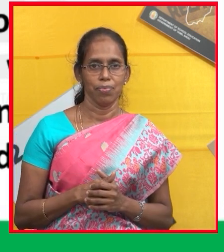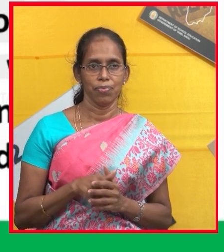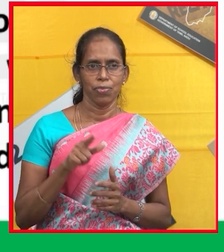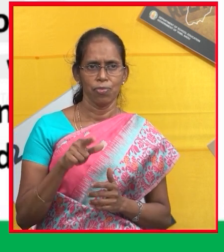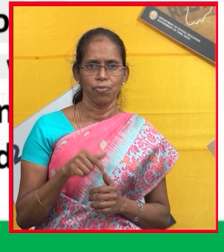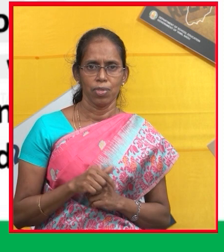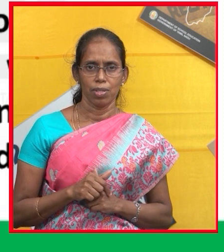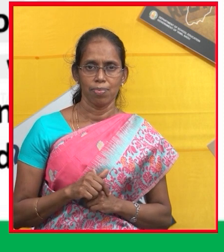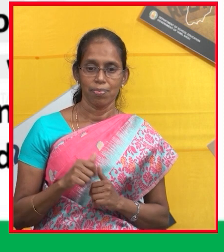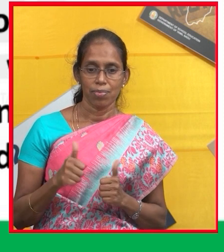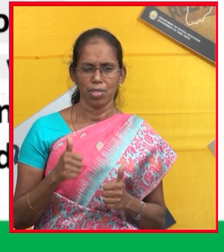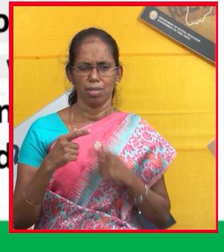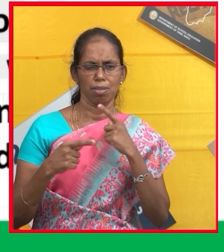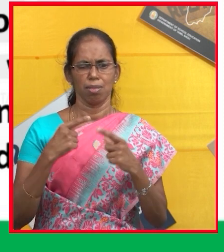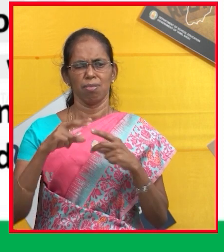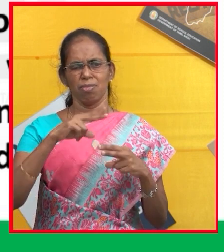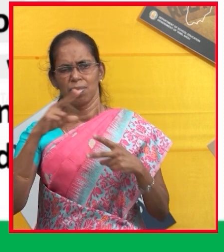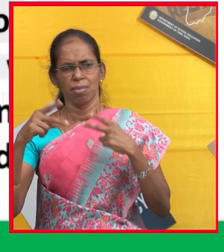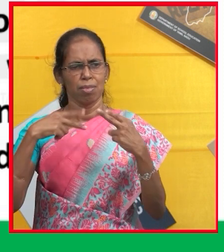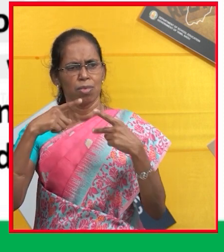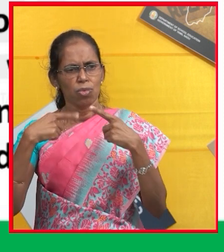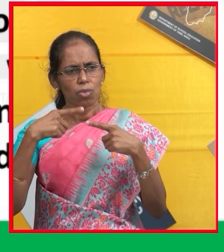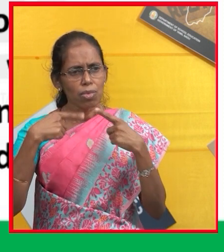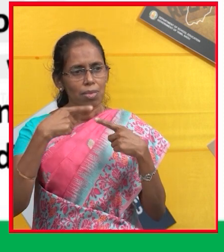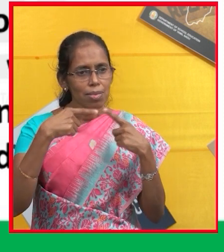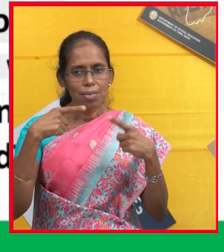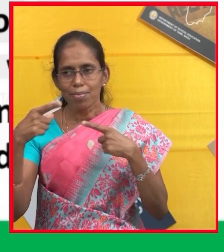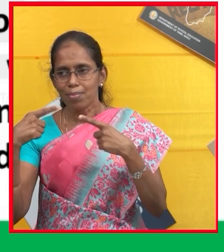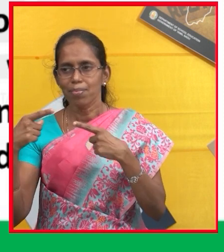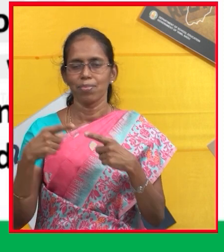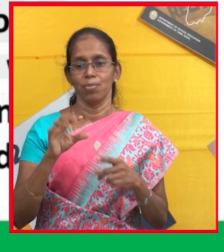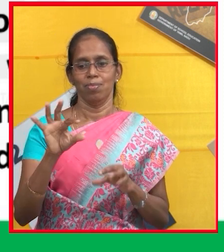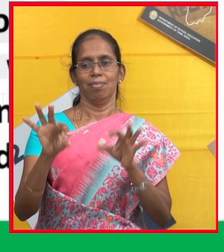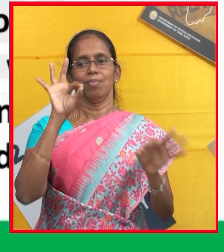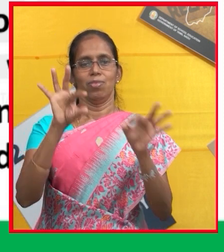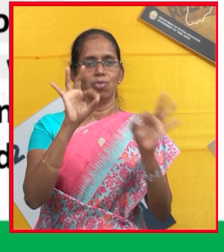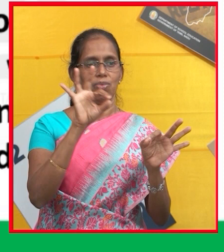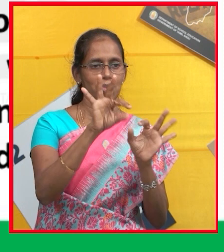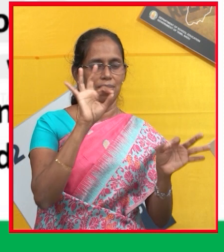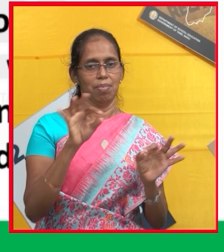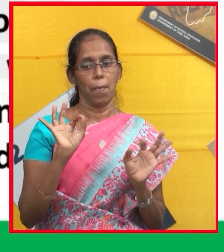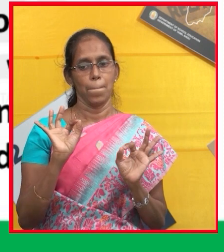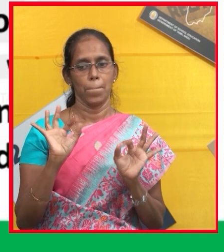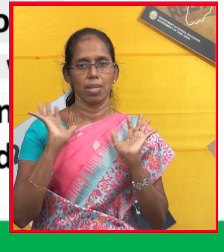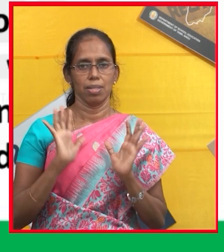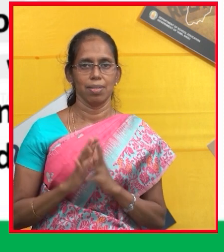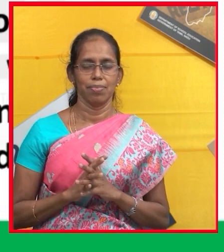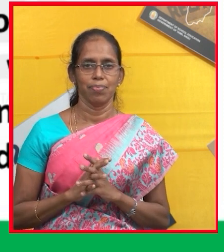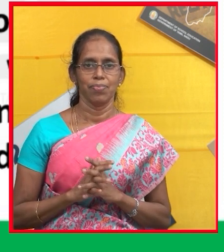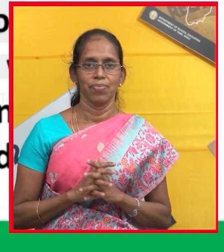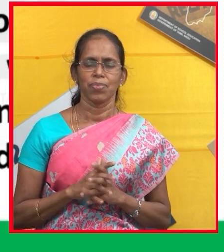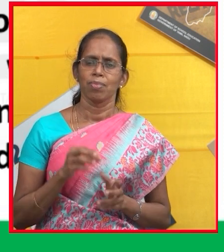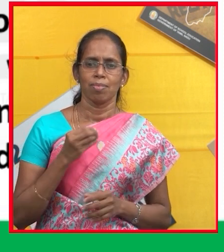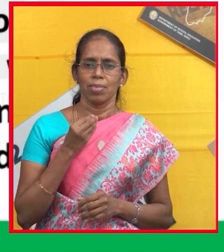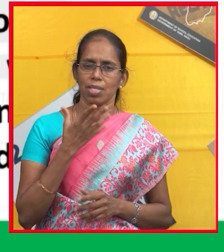we could discuss different ways of solving a problem and choose the best one. In fact, I would say it